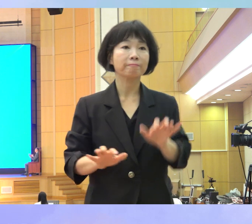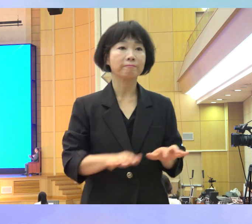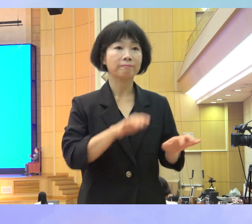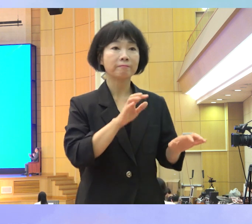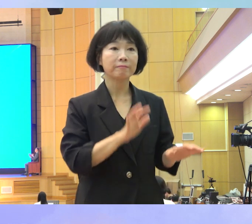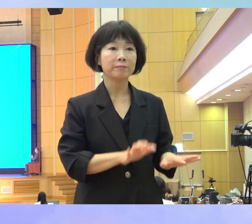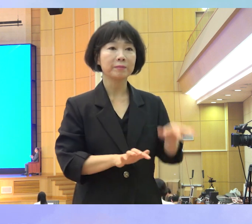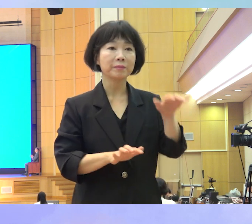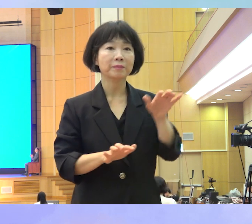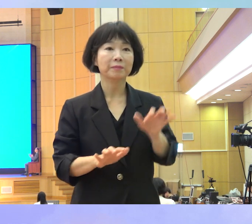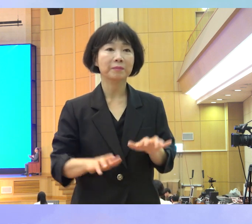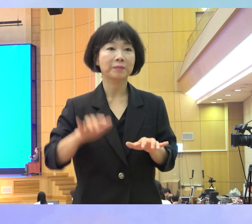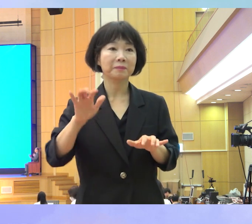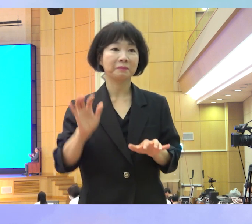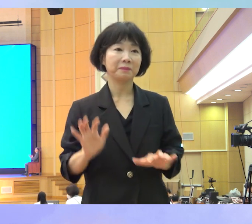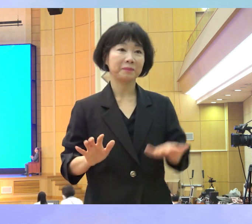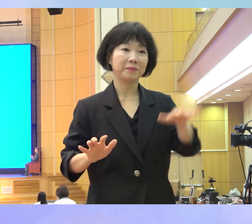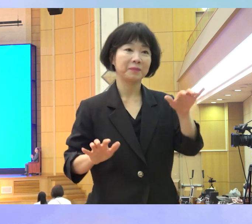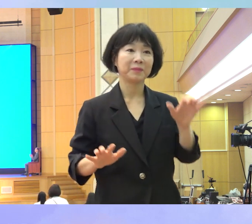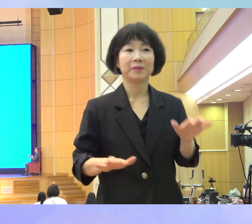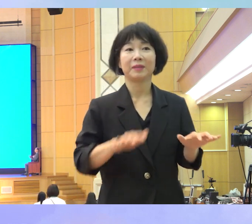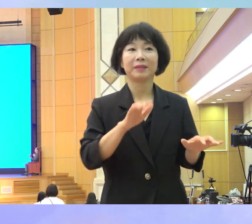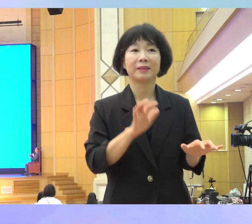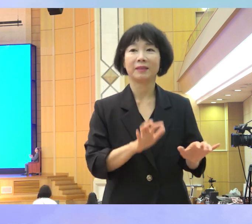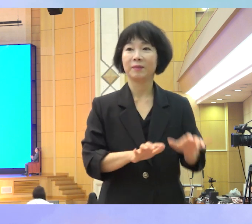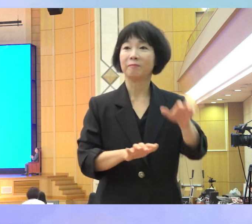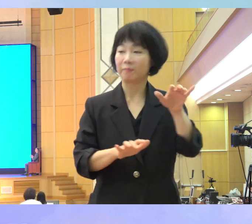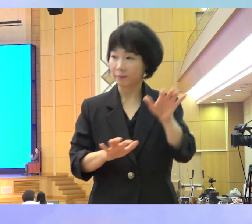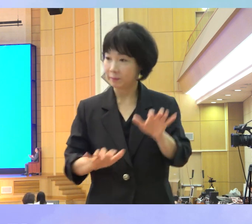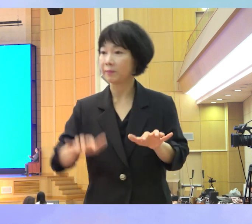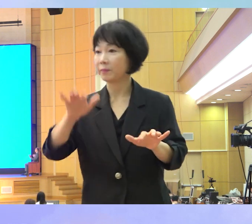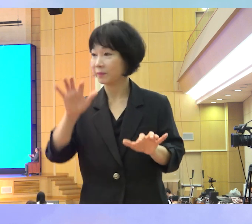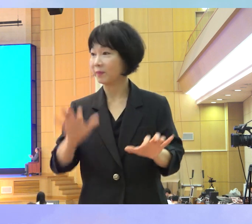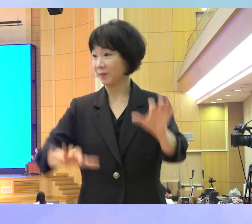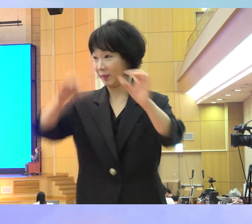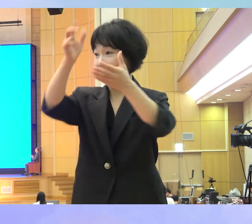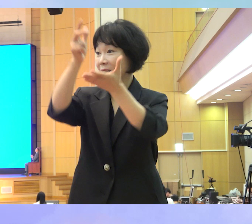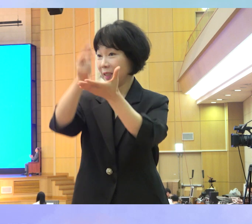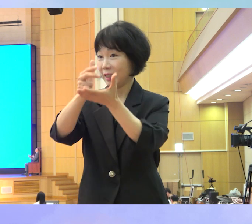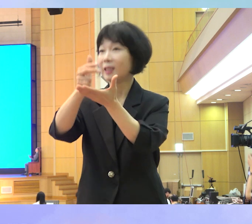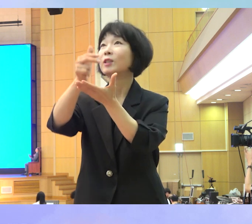한 번 더 가사를 생각하시면서 찬양하시겠습니다. 주의 이름 높이며